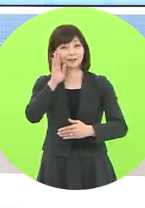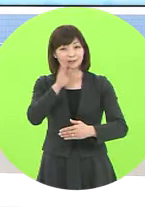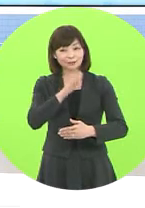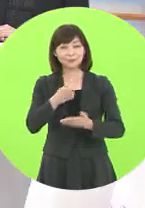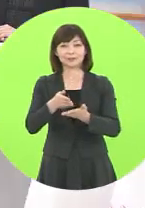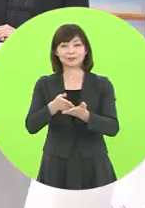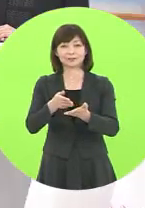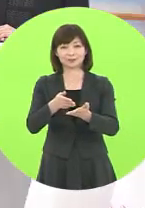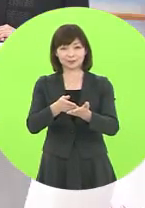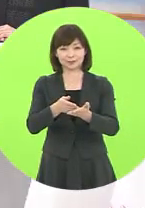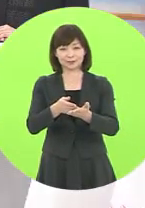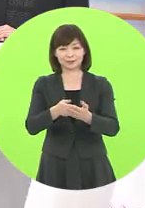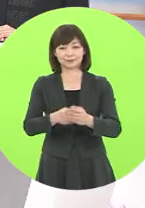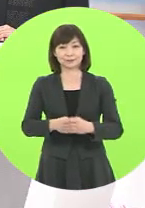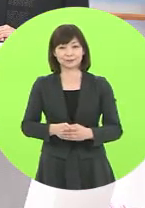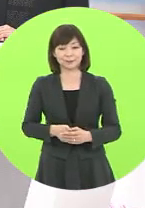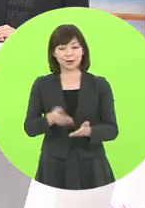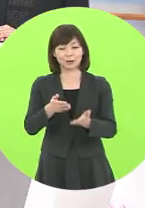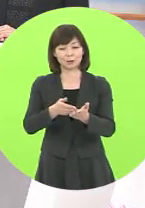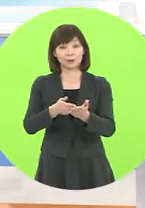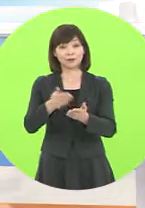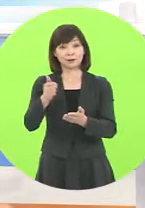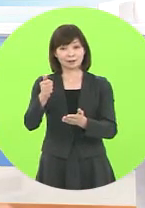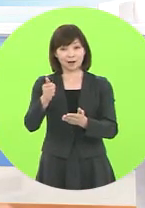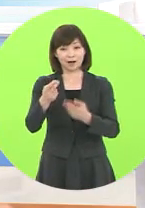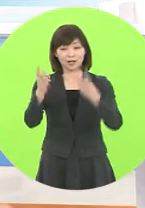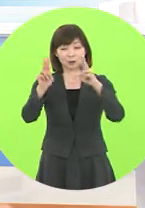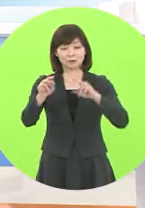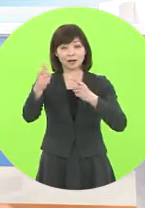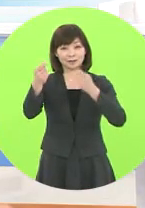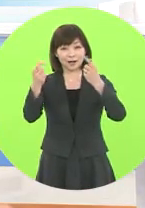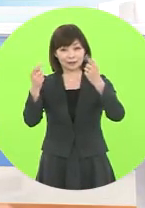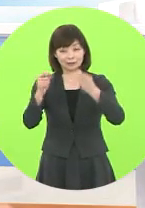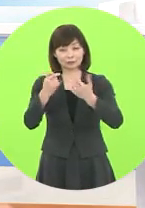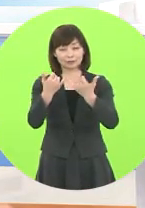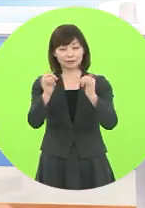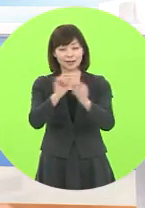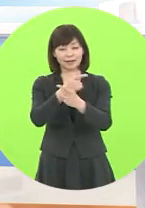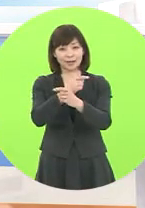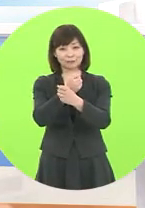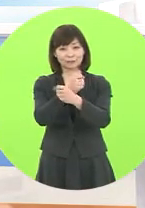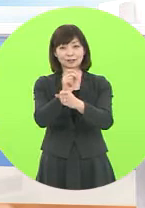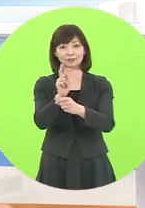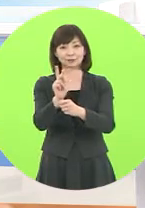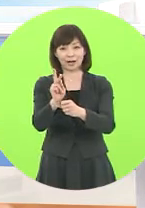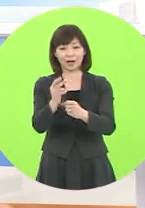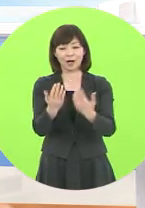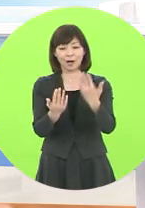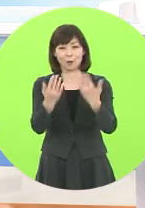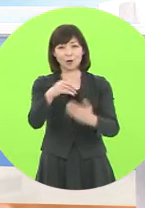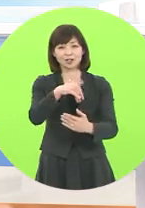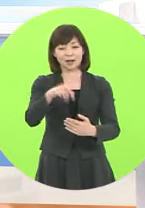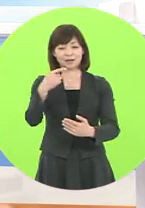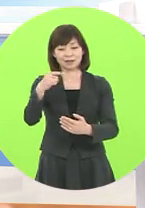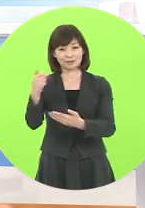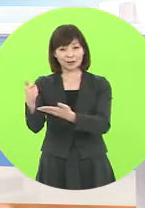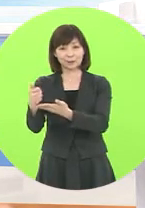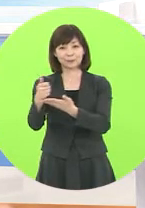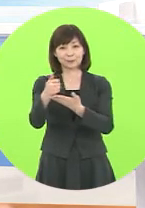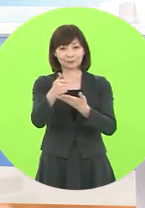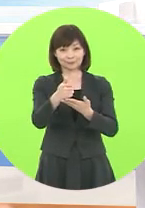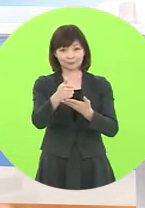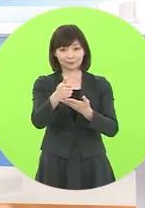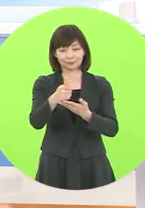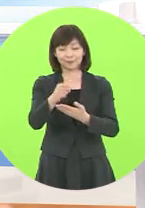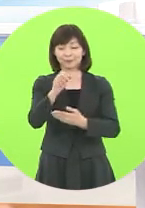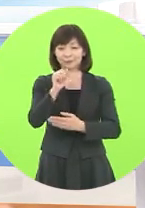。コメンテーターには広島大学社会科学研究科の森部誠一先生をお迎えしています。